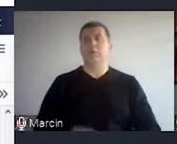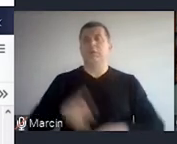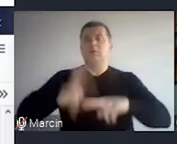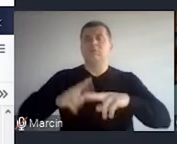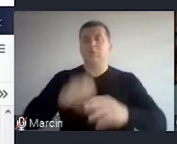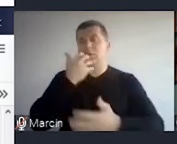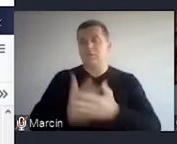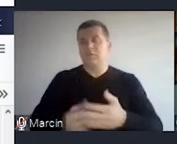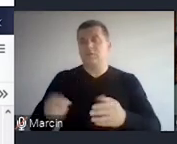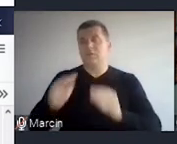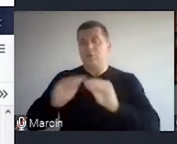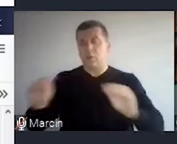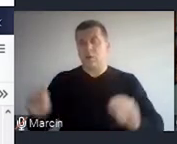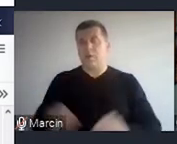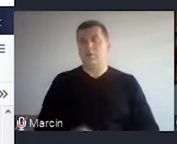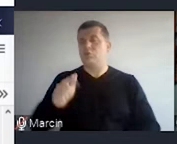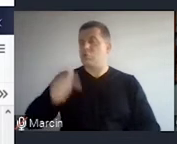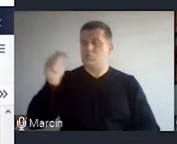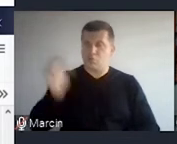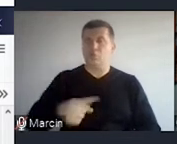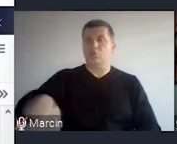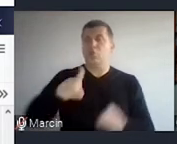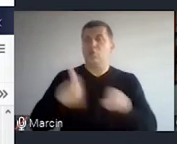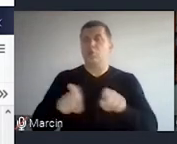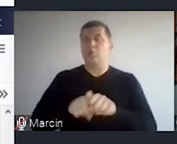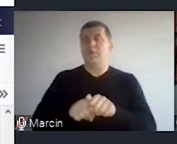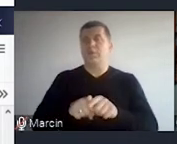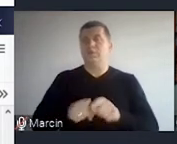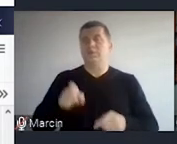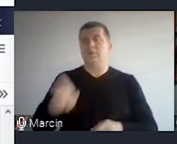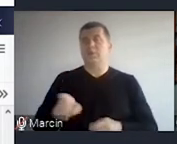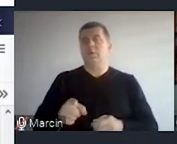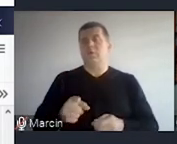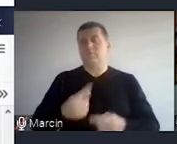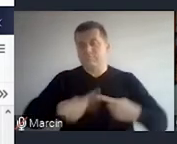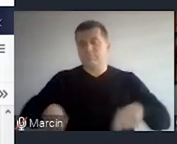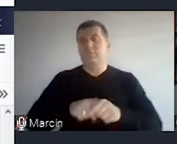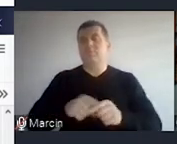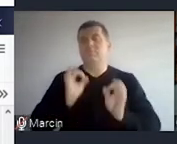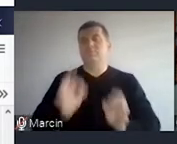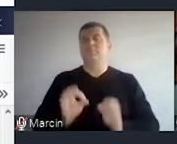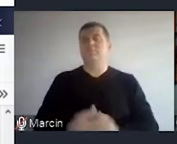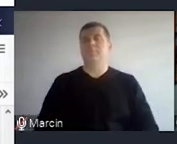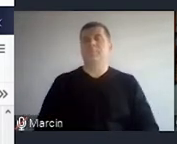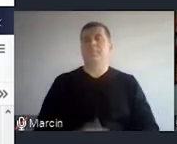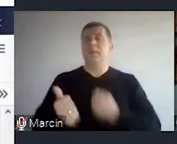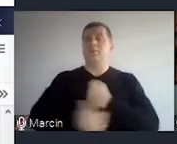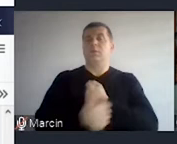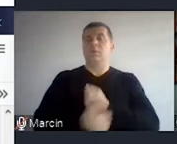sprzętu wykorzystywanego na szkoleniach, to musicie również z tego się wywiązać,